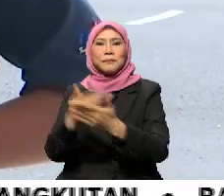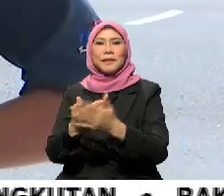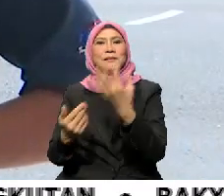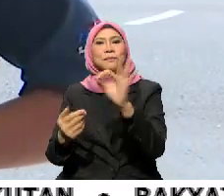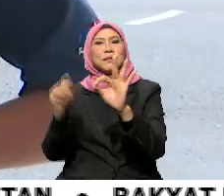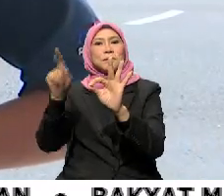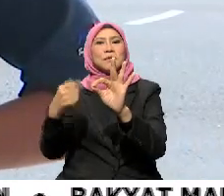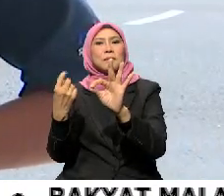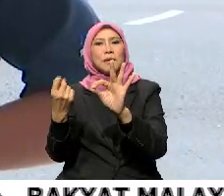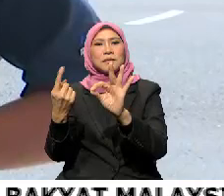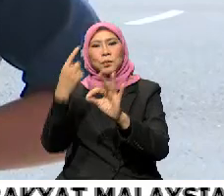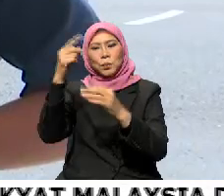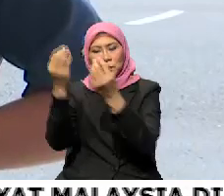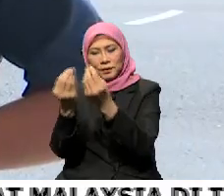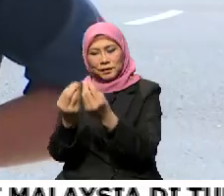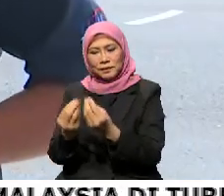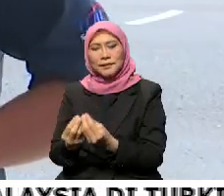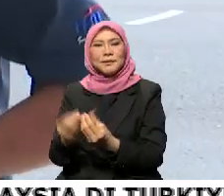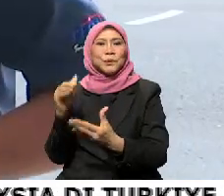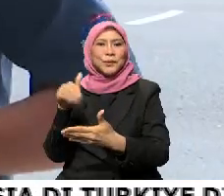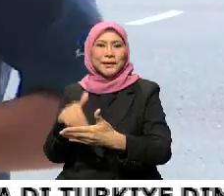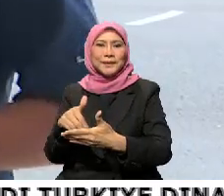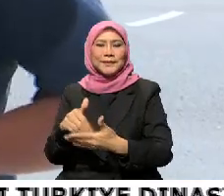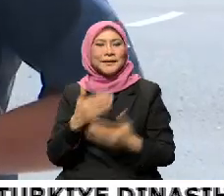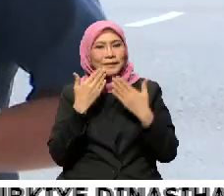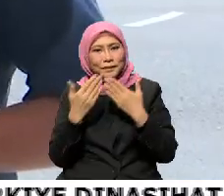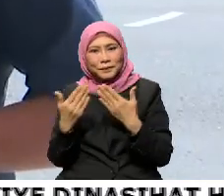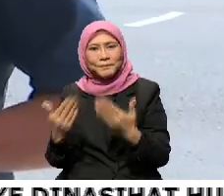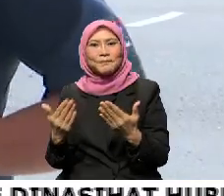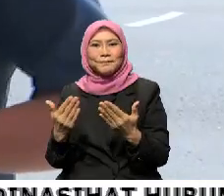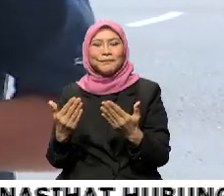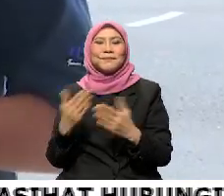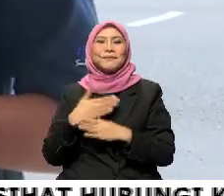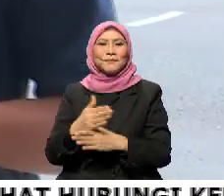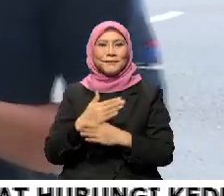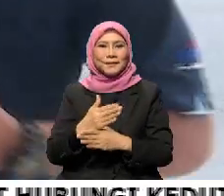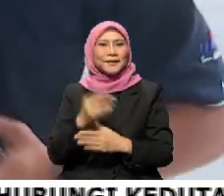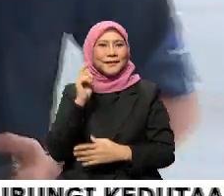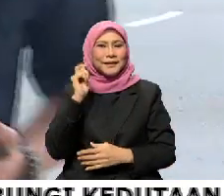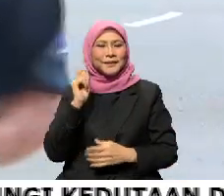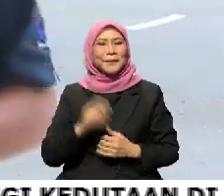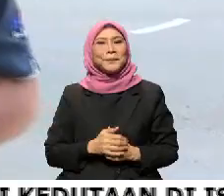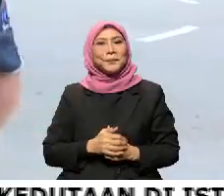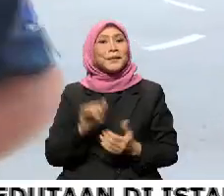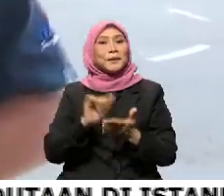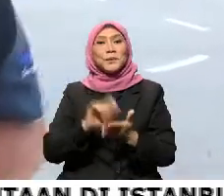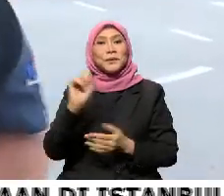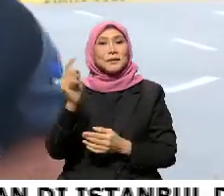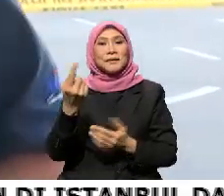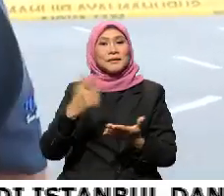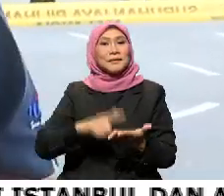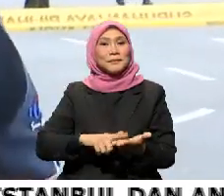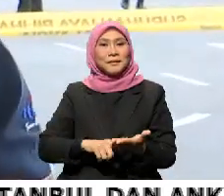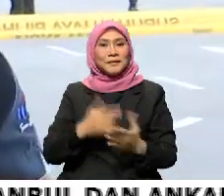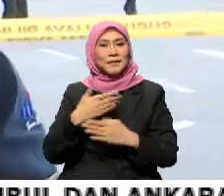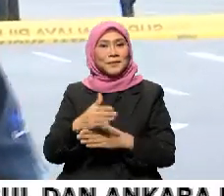bulan untuk proses pengiraan lah nanti. Ya, baik, terima kasih Datuk atas perkongsian dan maklumat sebentar tadi. Baik, saya rasa itu sahaja perkembangan yang dapat